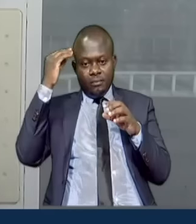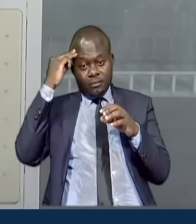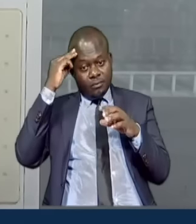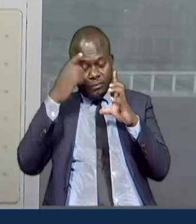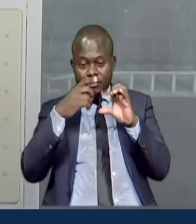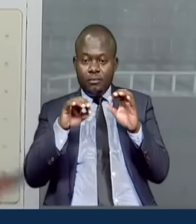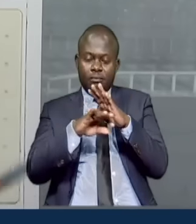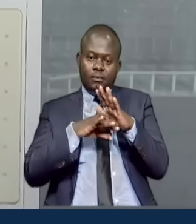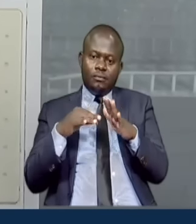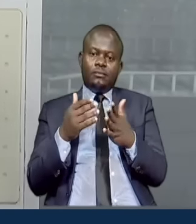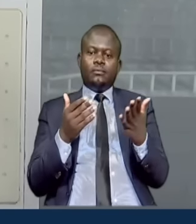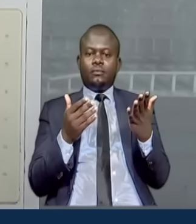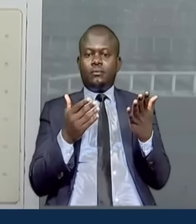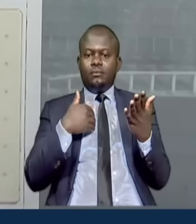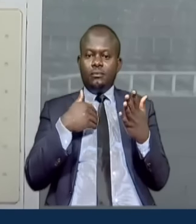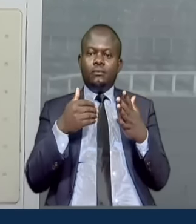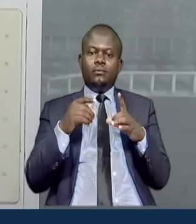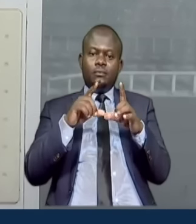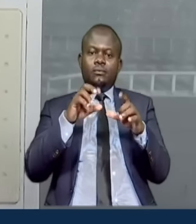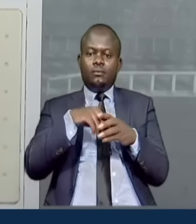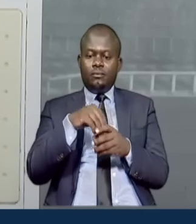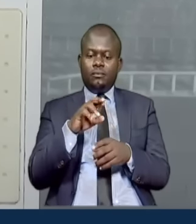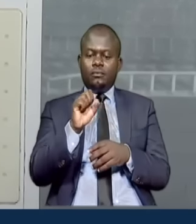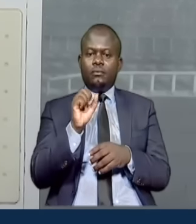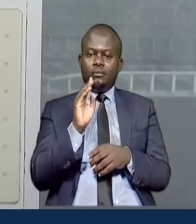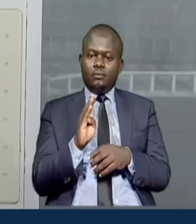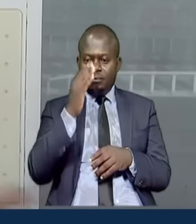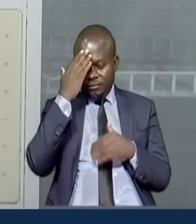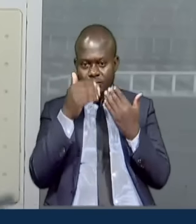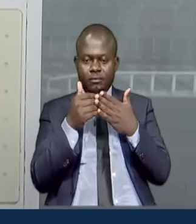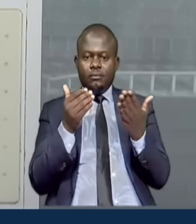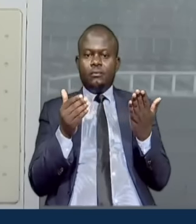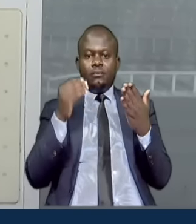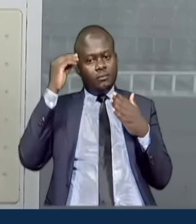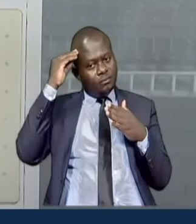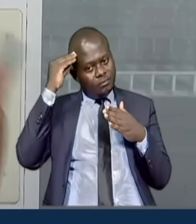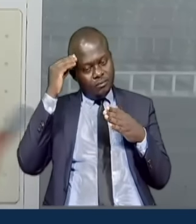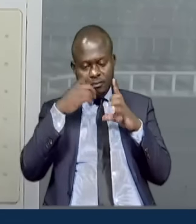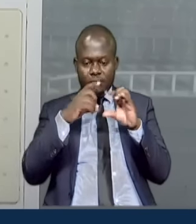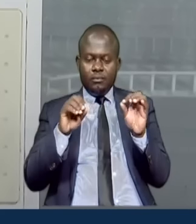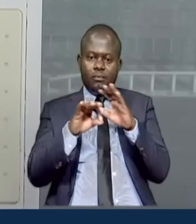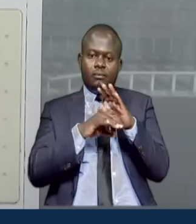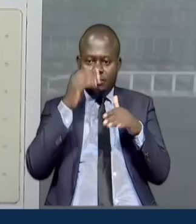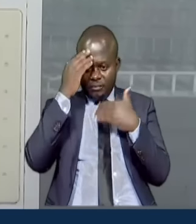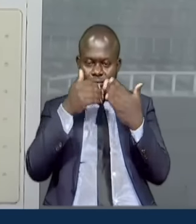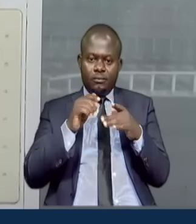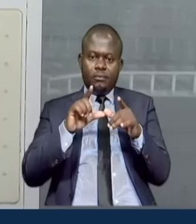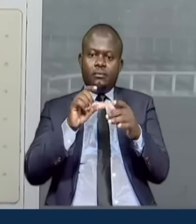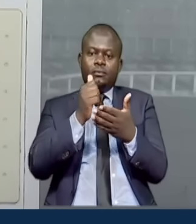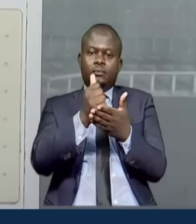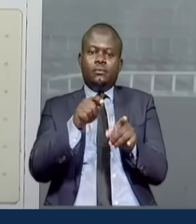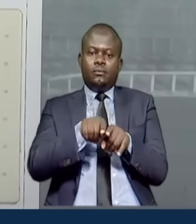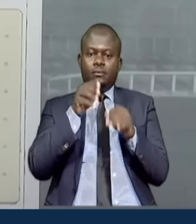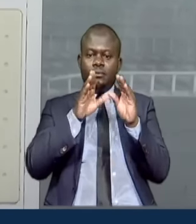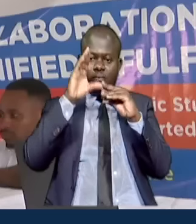dufite ama certificate ya HACCP yo muri RSB tubikesha Mastercard, kuko izo certificate ari kintu zigufasha nk'umuntu